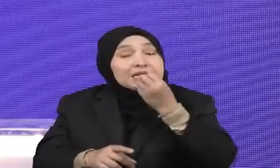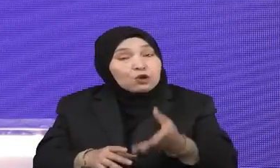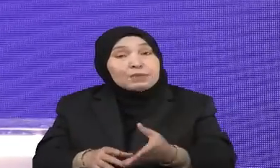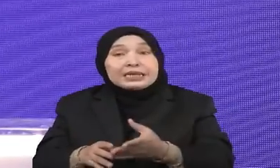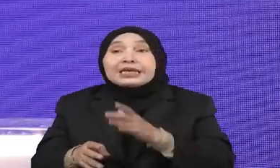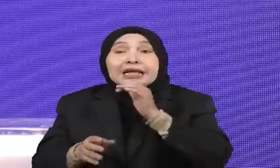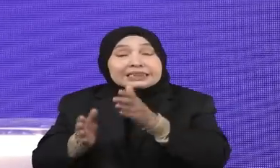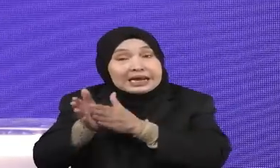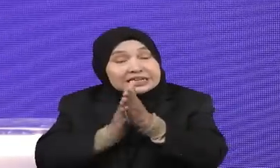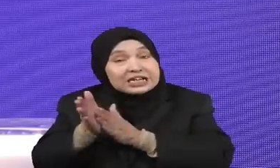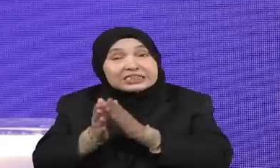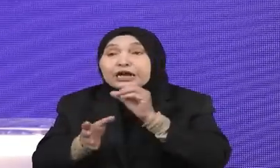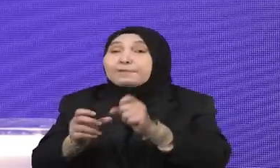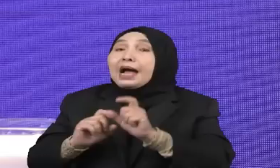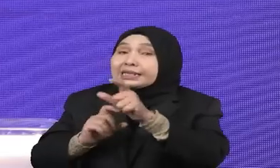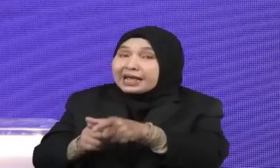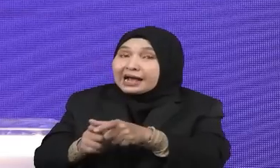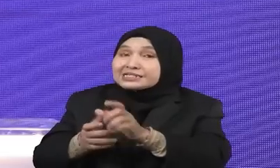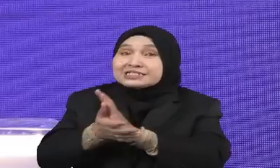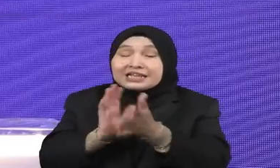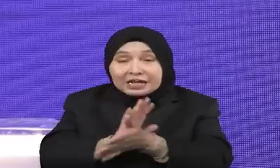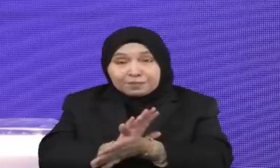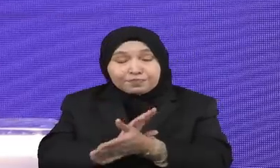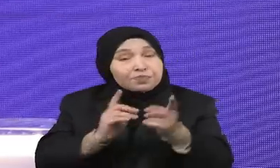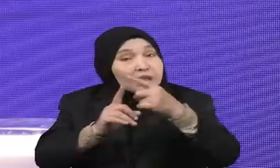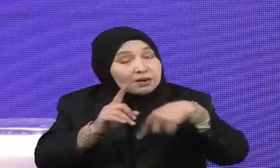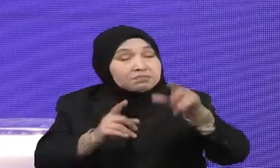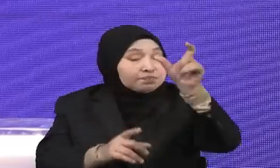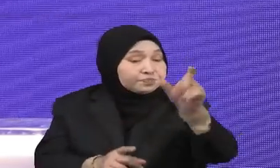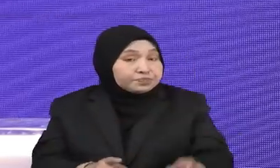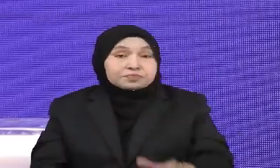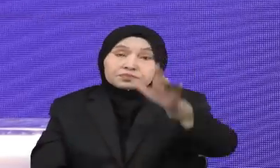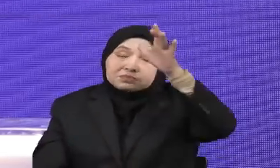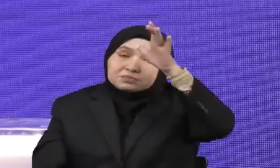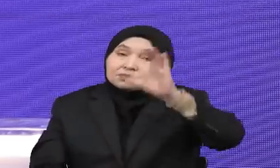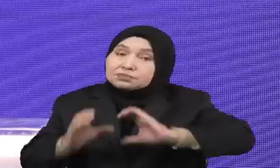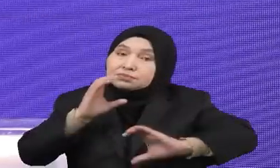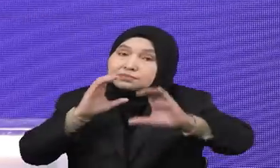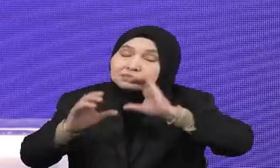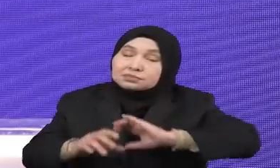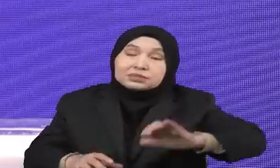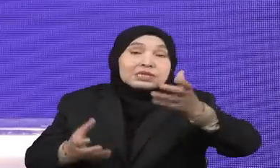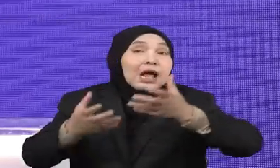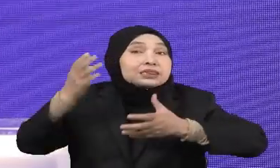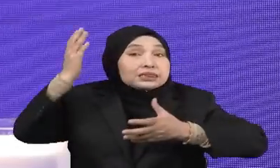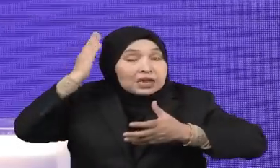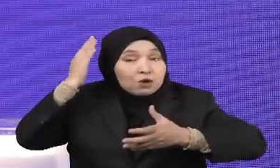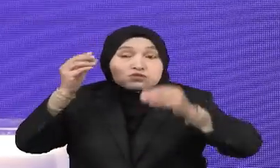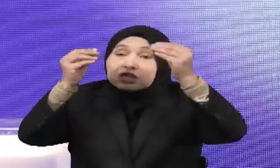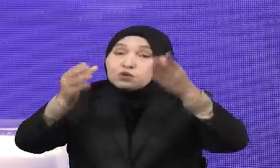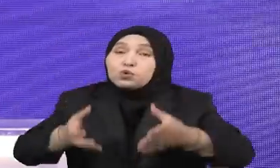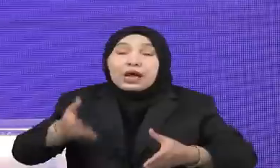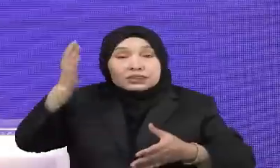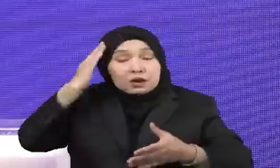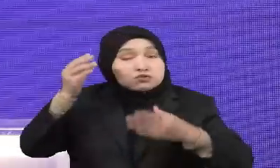yang tak rajin tuh tak dapat jadi Bila seorang ayah bercakap Abah Nak Tahu Cikgu Nak Tahu